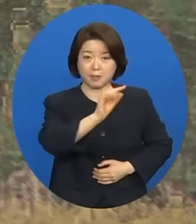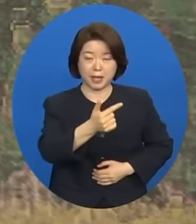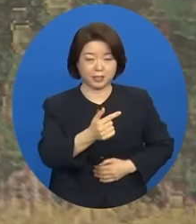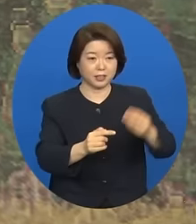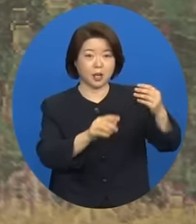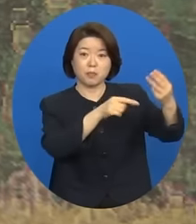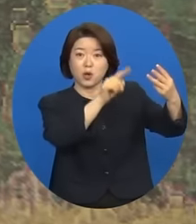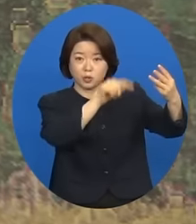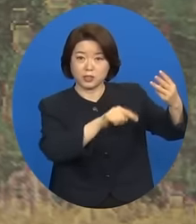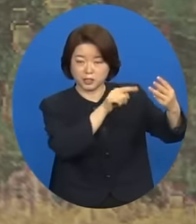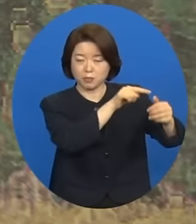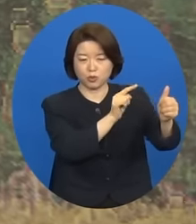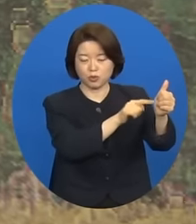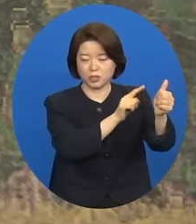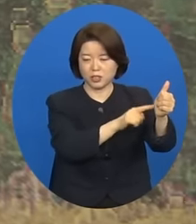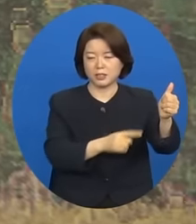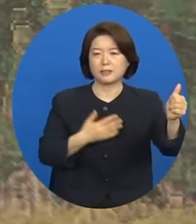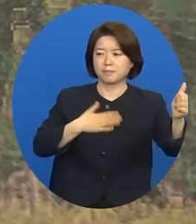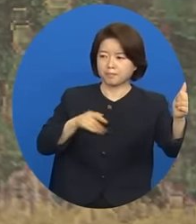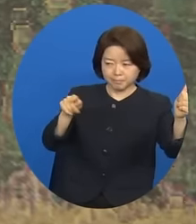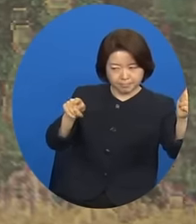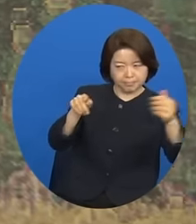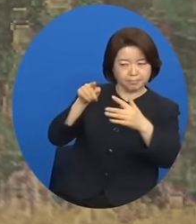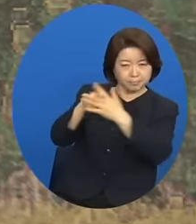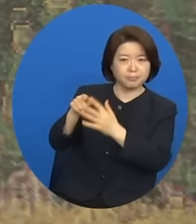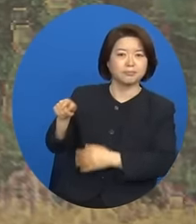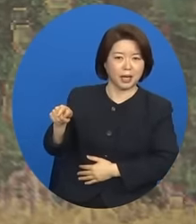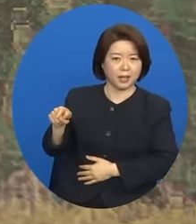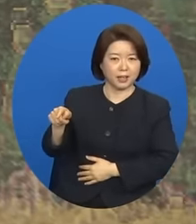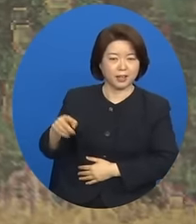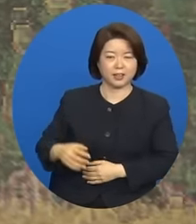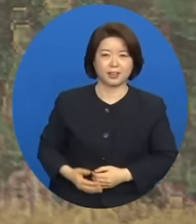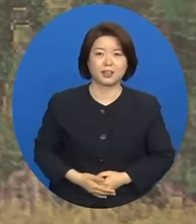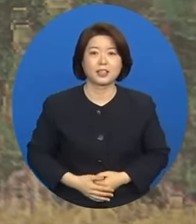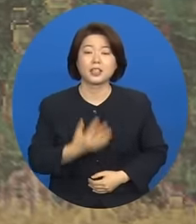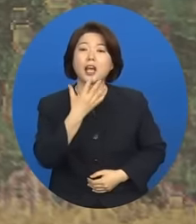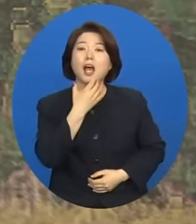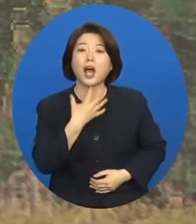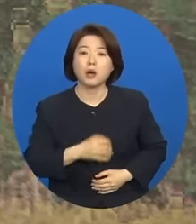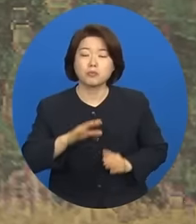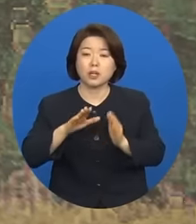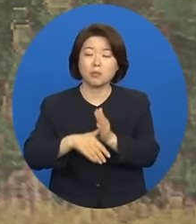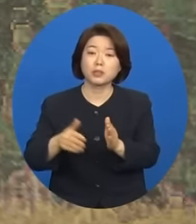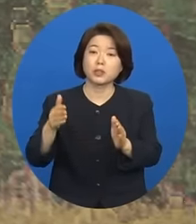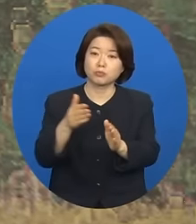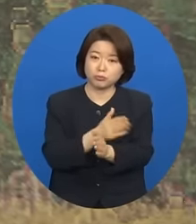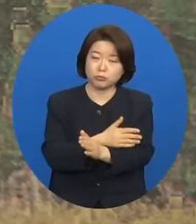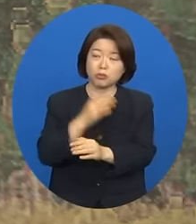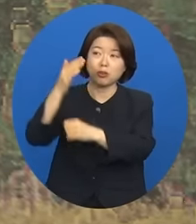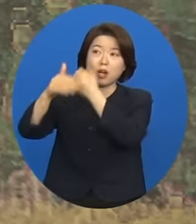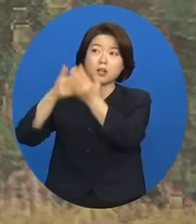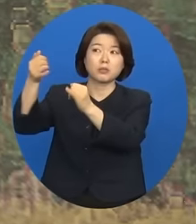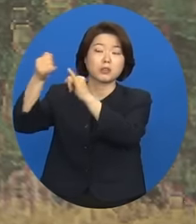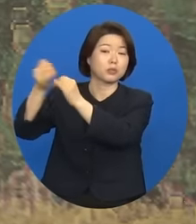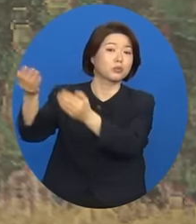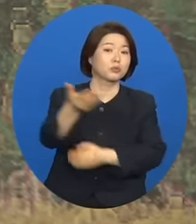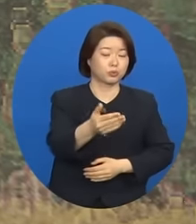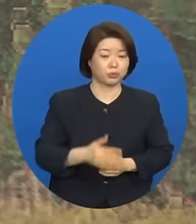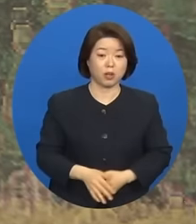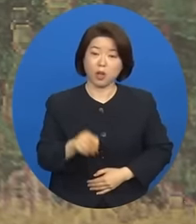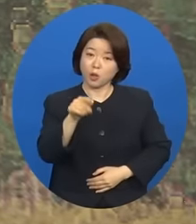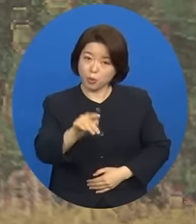사실 이런 놀라운 은혜가 있었던 것은 아브라함 때부터 하나님이 주신 약속이에요. 뭐냐면 너로